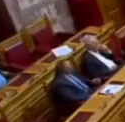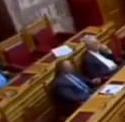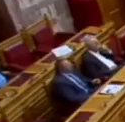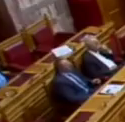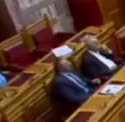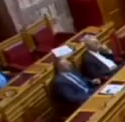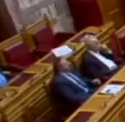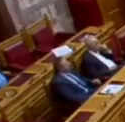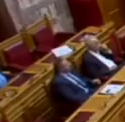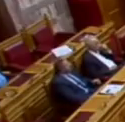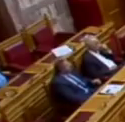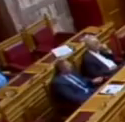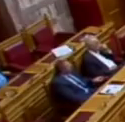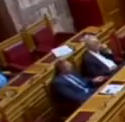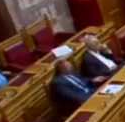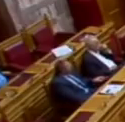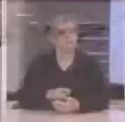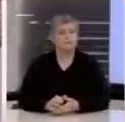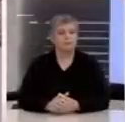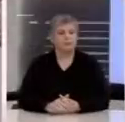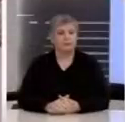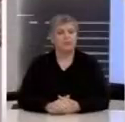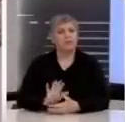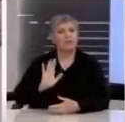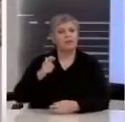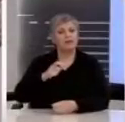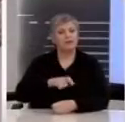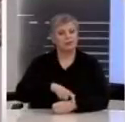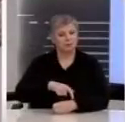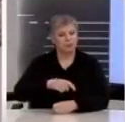Του Λαϊκού Συνδέσμου Χριστία Αυγή, κύριος Χρήστος Χατζησάκης.